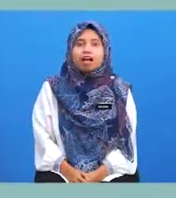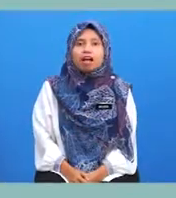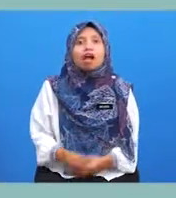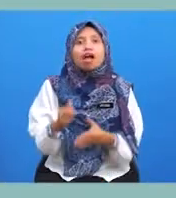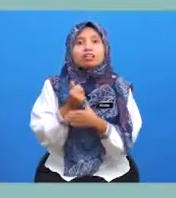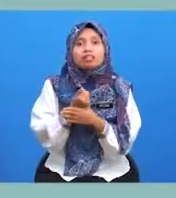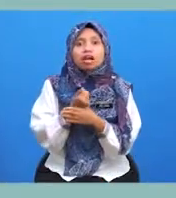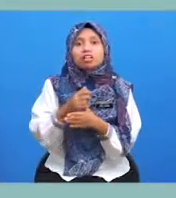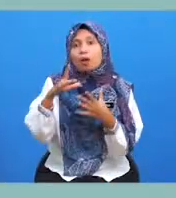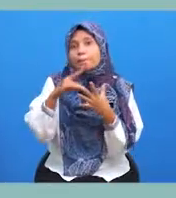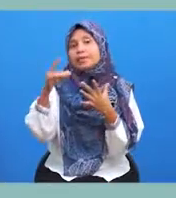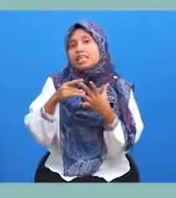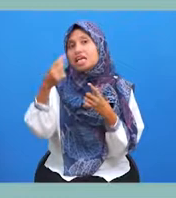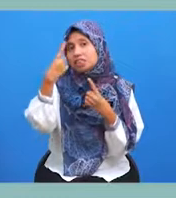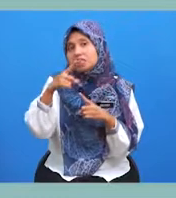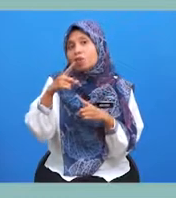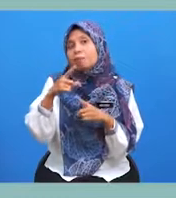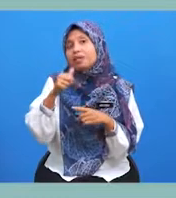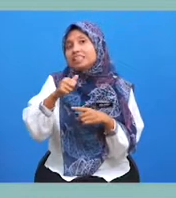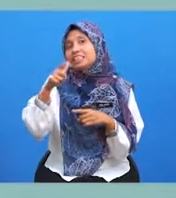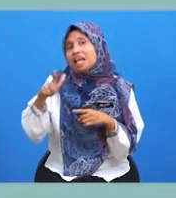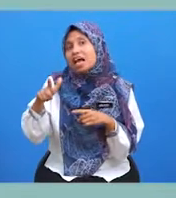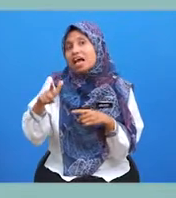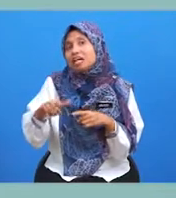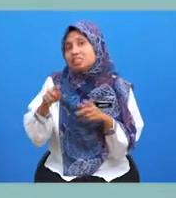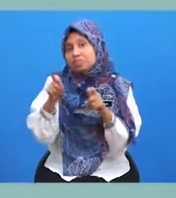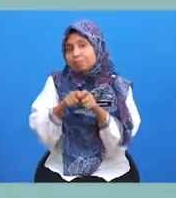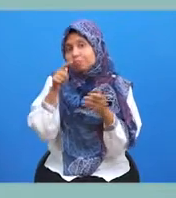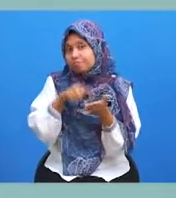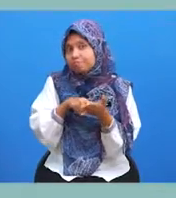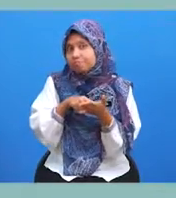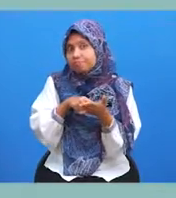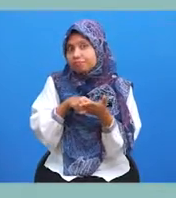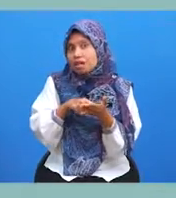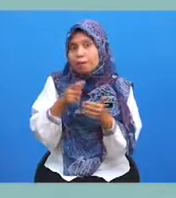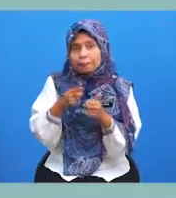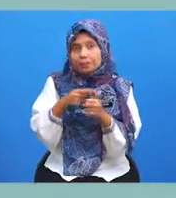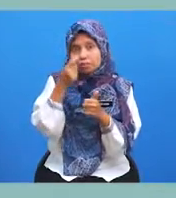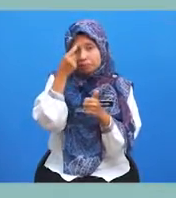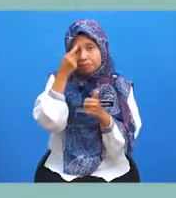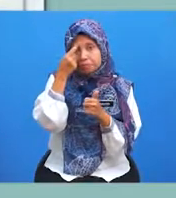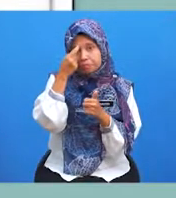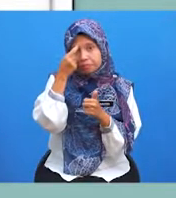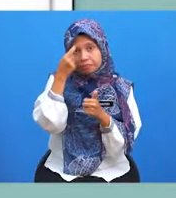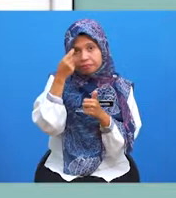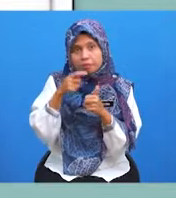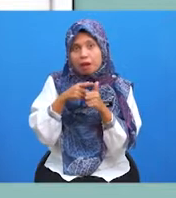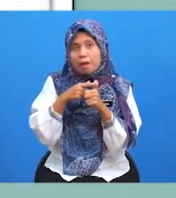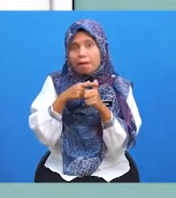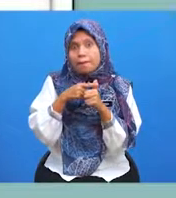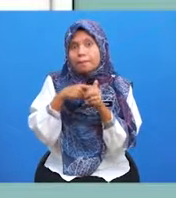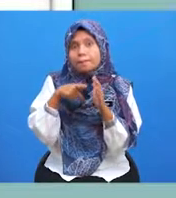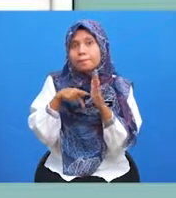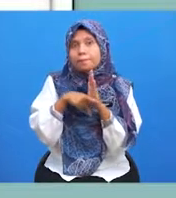Antara pilihan jawapan murid adalah seperti ini. Pertama, penerokaan